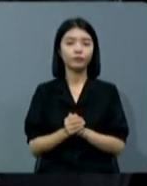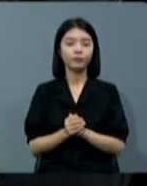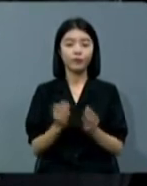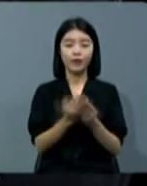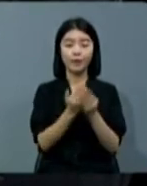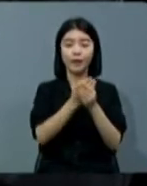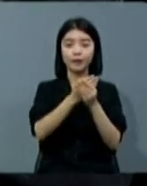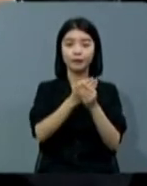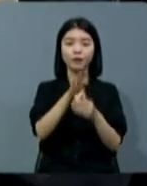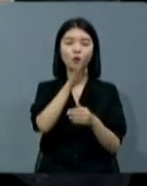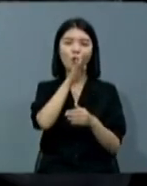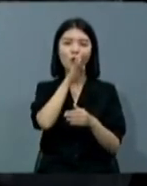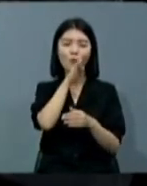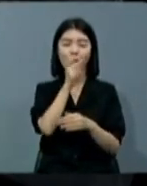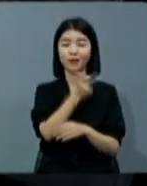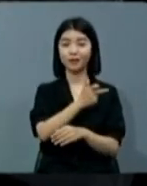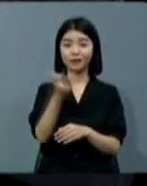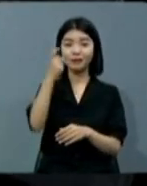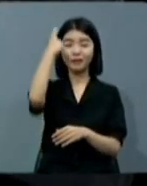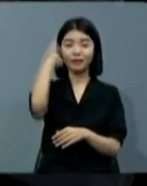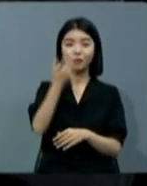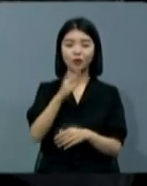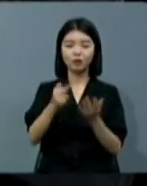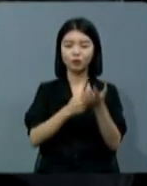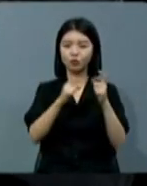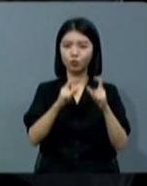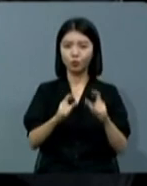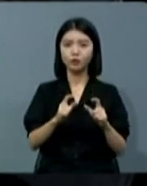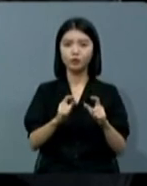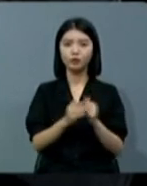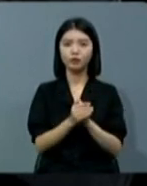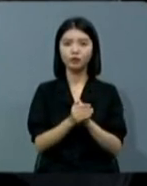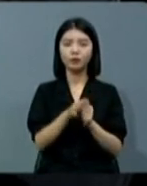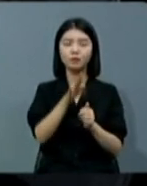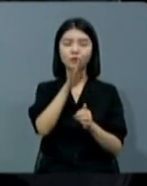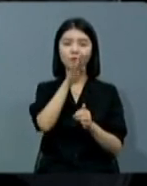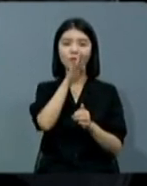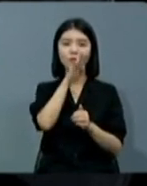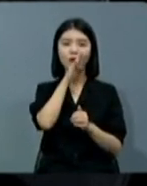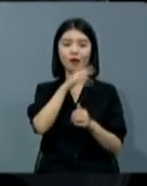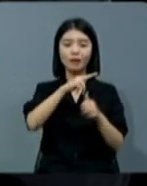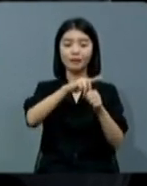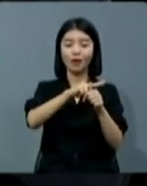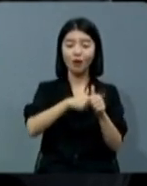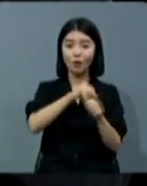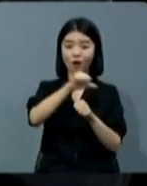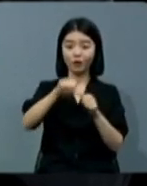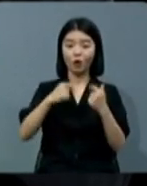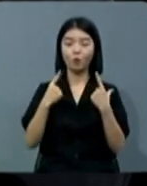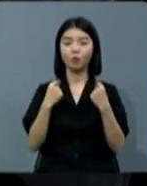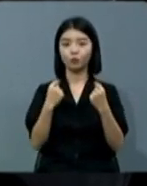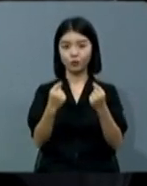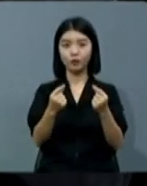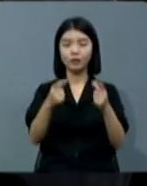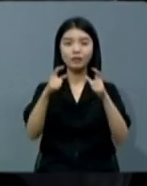개발 자체가 굉장히 아주 사이즈가 큰데 예. 제주도는 이제 이게 천혜의 그 자연환경 보존 지역이다 이